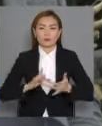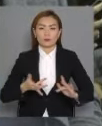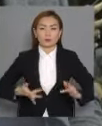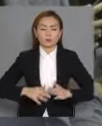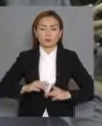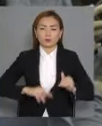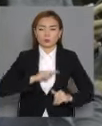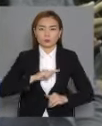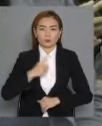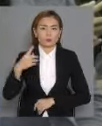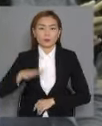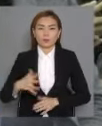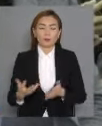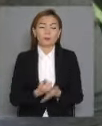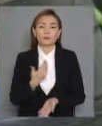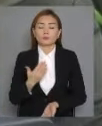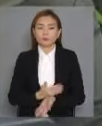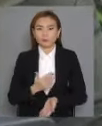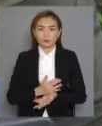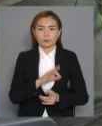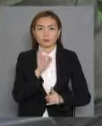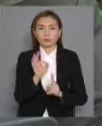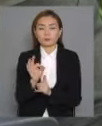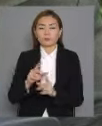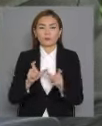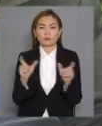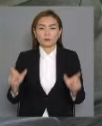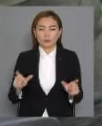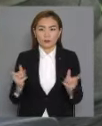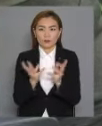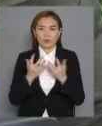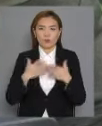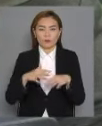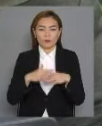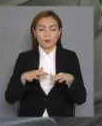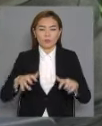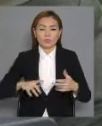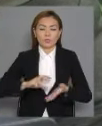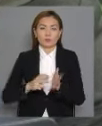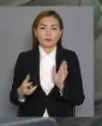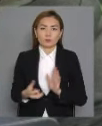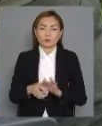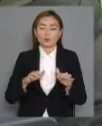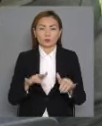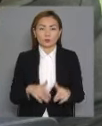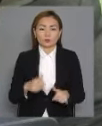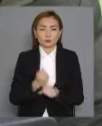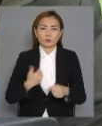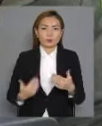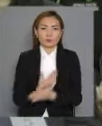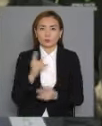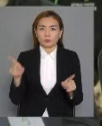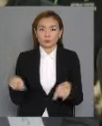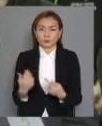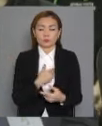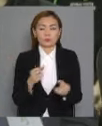бағыты бойынша бірінші орынды еленді. Оның мақсаты мектептердегі информатика пәні кабинеттеріндегі компьютерлерді жаңарту.